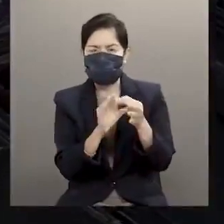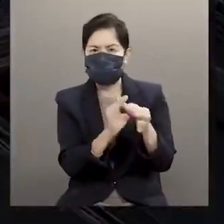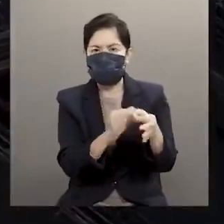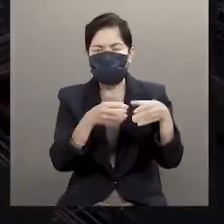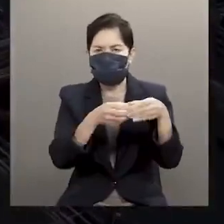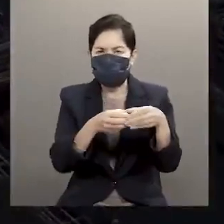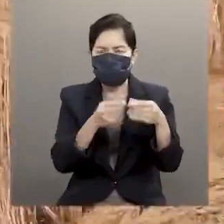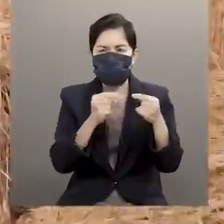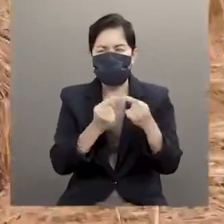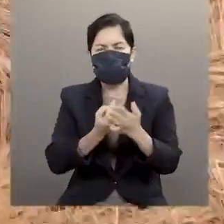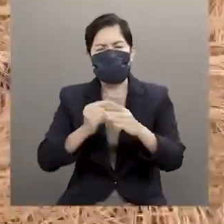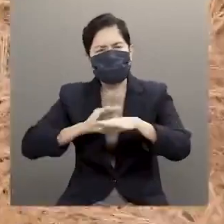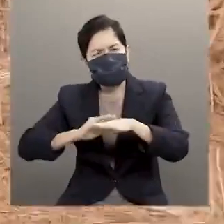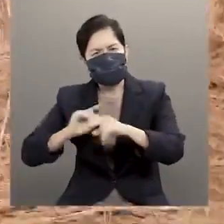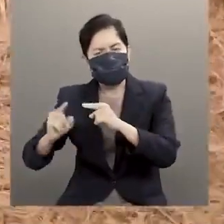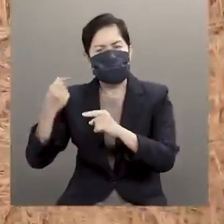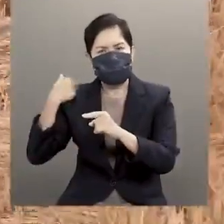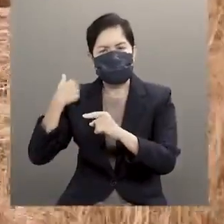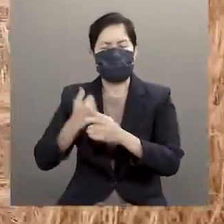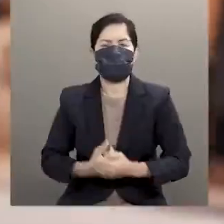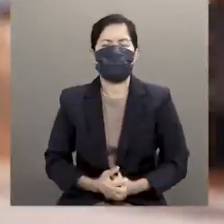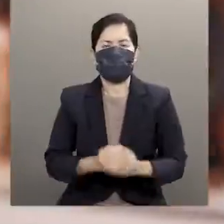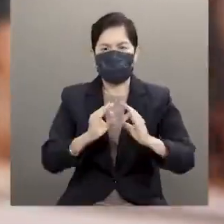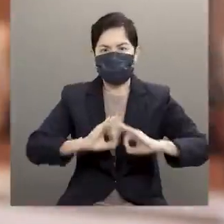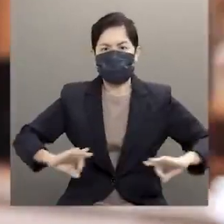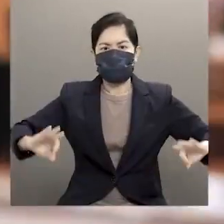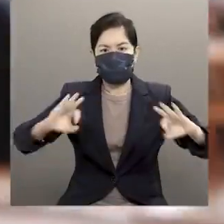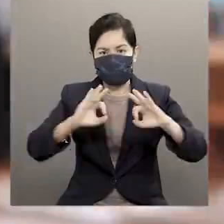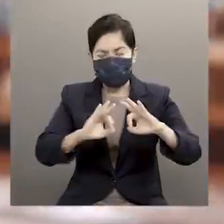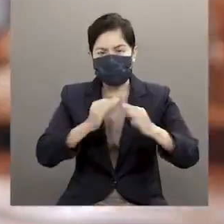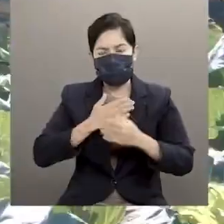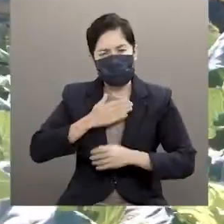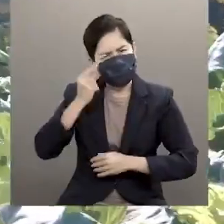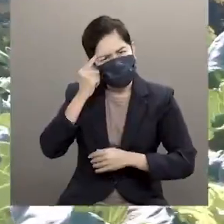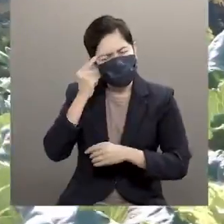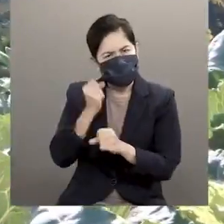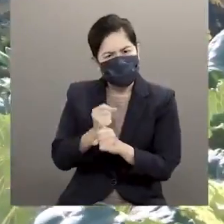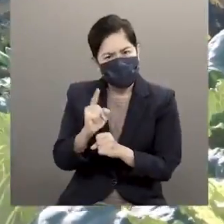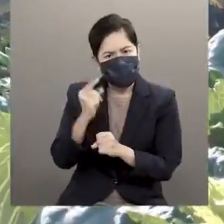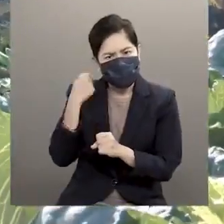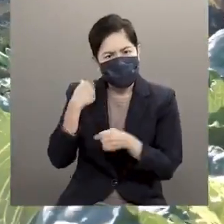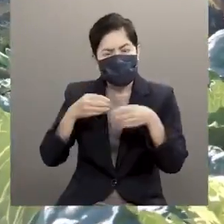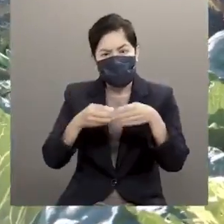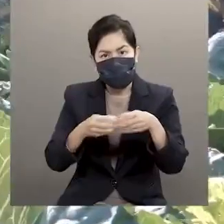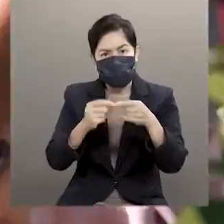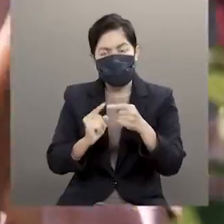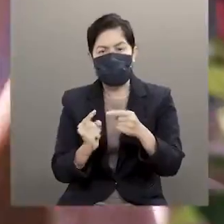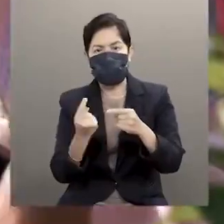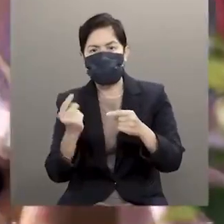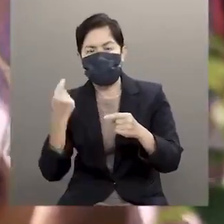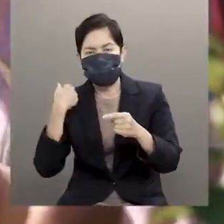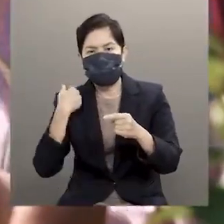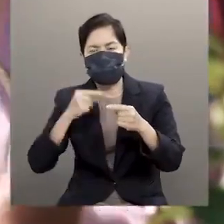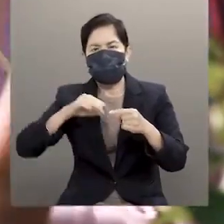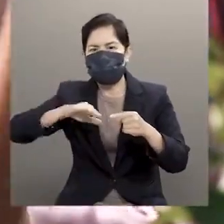ราสเลยแล้วก็มองค้ามไป จมความสำคญมากๆที่จะตองเอาคนร่นให่เข้ามาสึบสาย เอมาเรียรู้เพราฉะนั้นงานเหล่านี้จรงอ